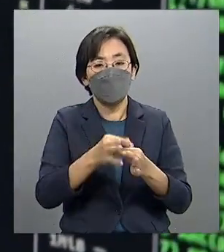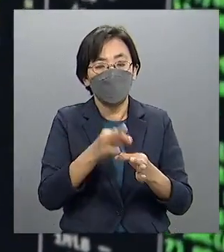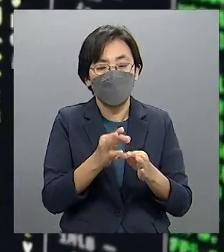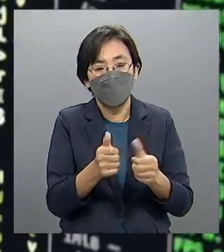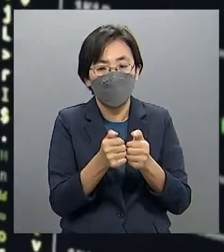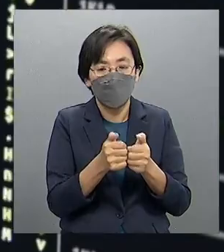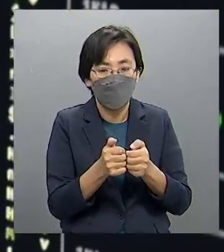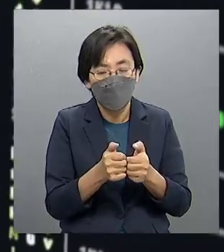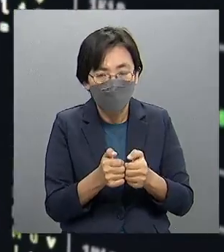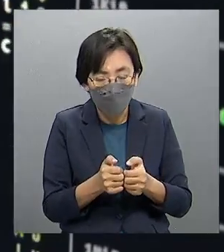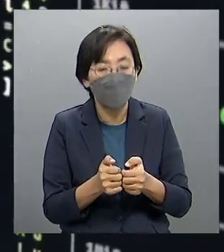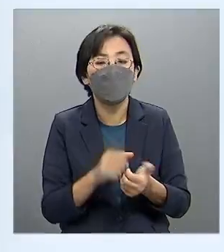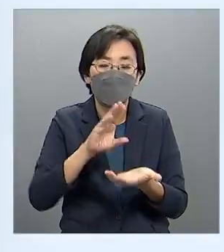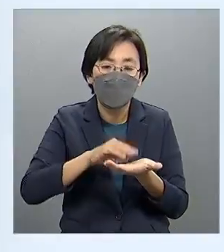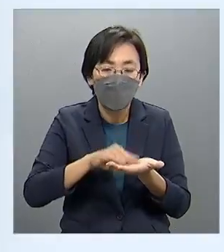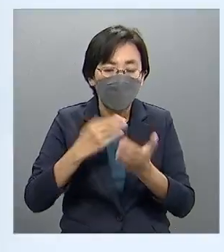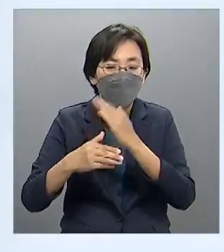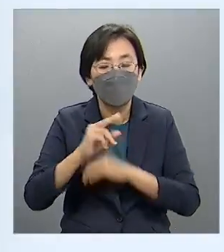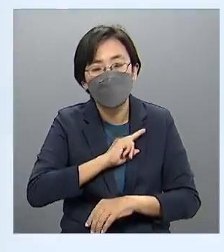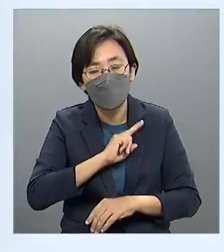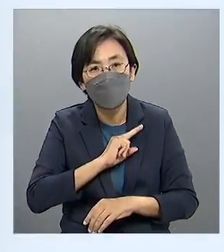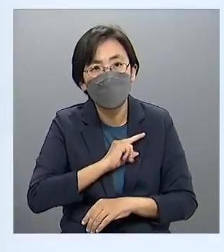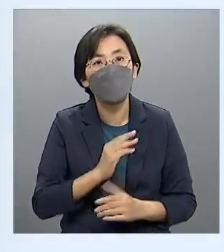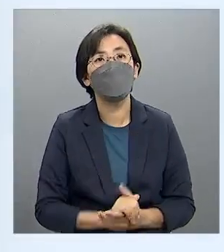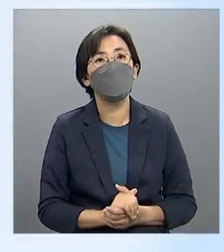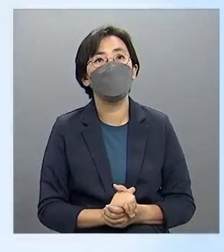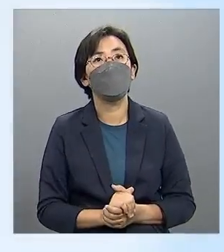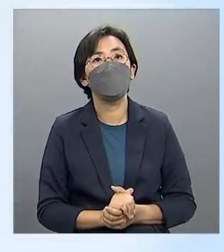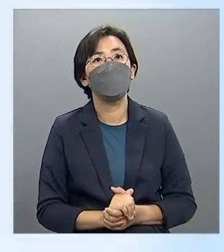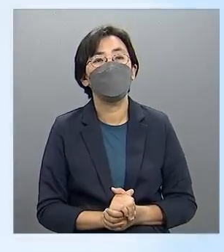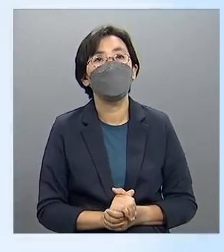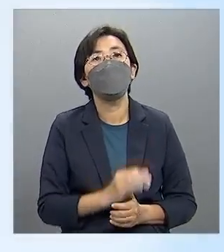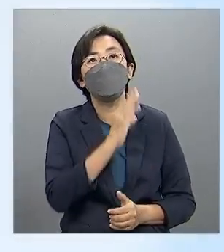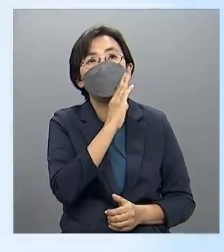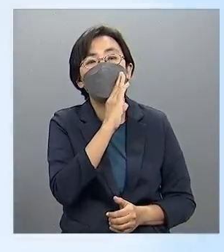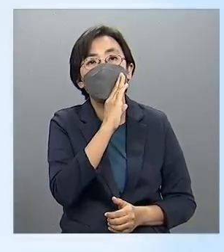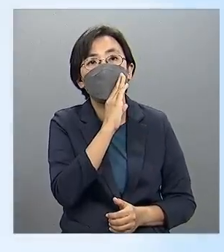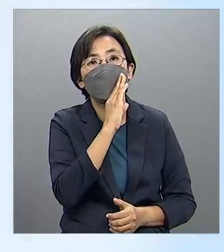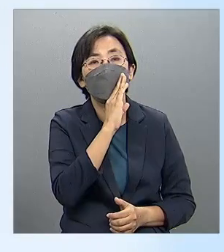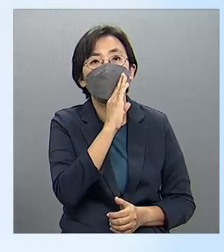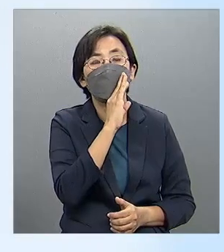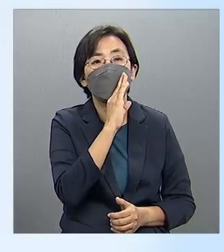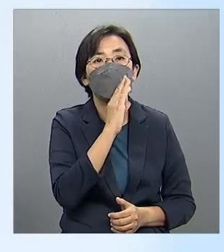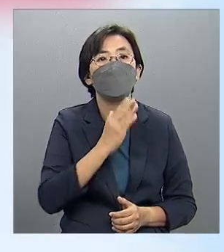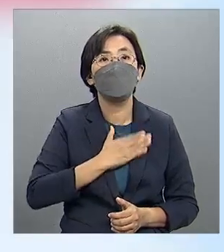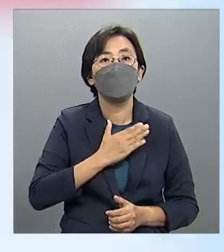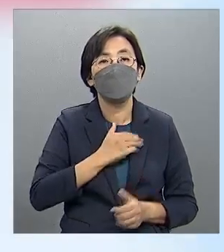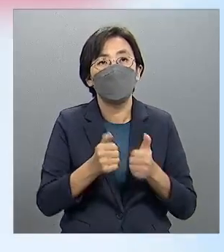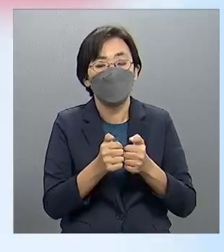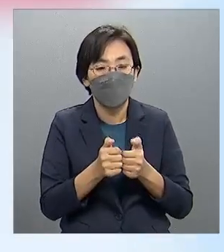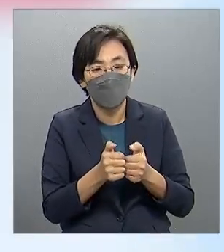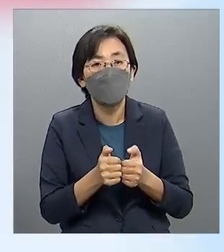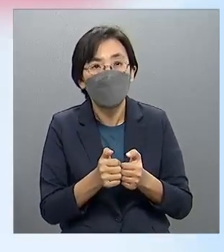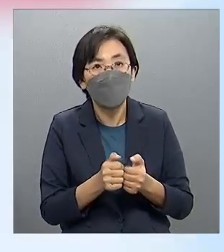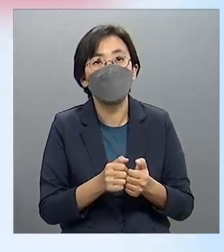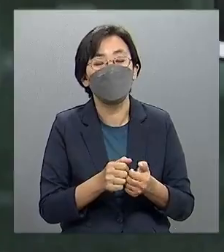ตัว กรอกข้อมูลส่วนตัวหรือไลน์ไปก่อนให้ใส่พาสเวิร์ดของธนาคารถ้าเรามีบัญชี ครับ เพราะฉะนั้นเราใส่ไปปุ๊บมันก็คือหลุดไปเรียบร้อยแล้วเหมือนก็บอกพาสเวิร์ดโ